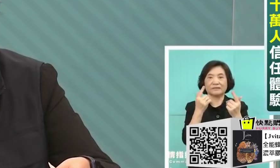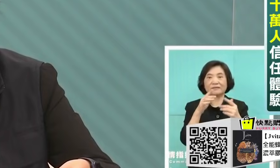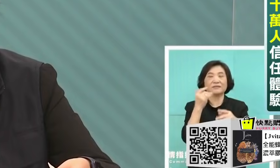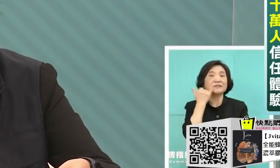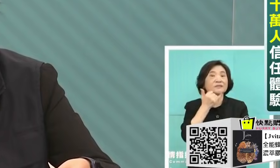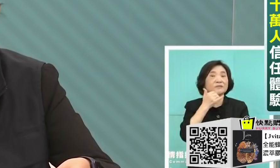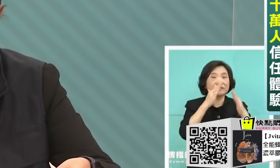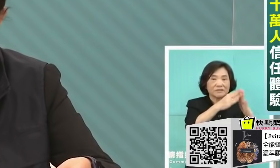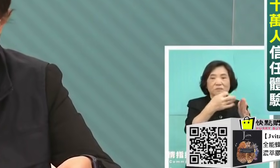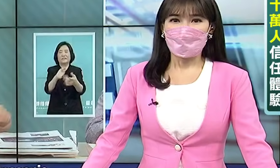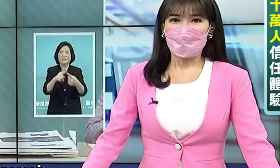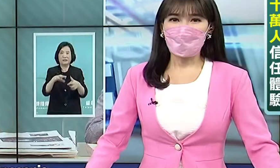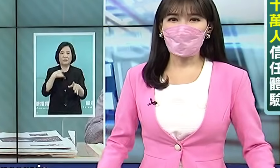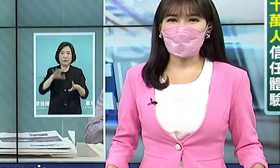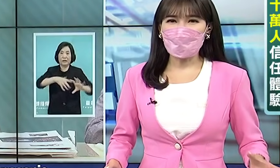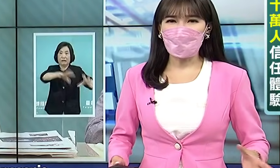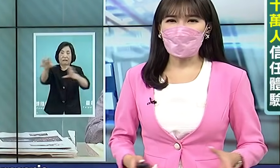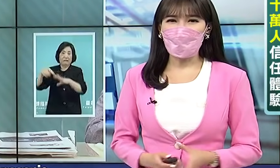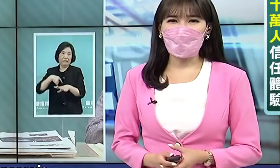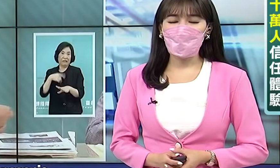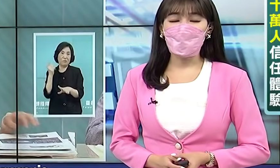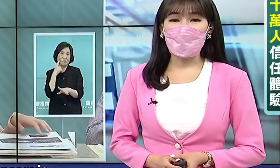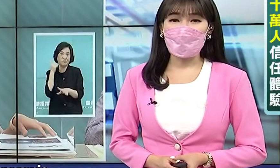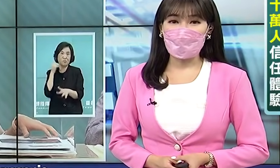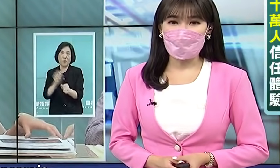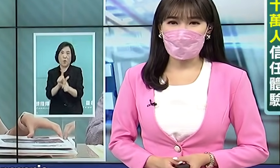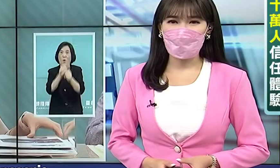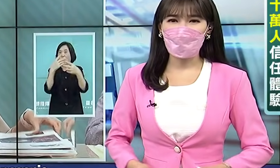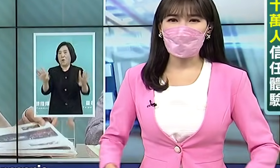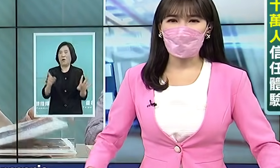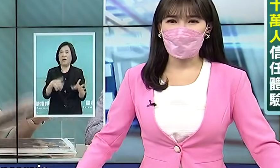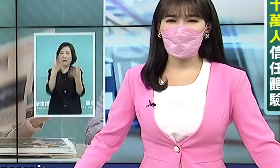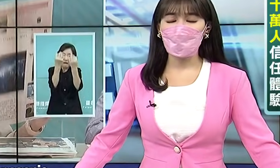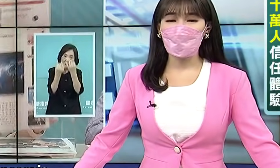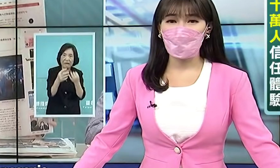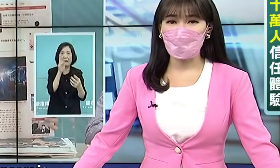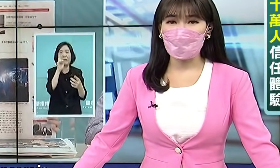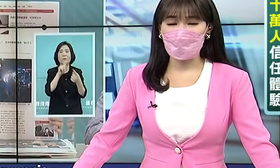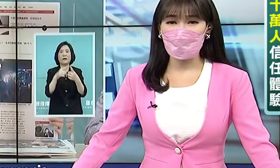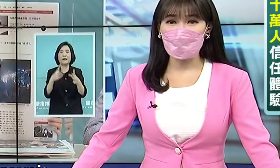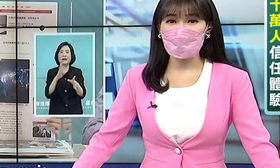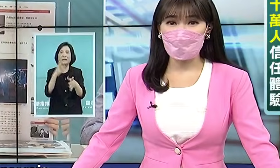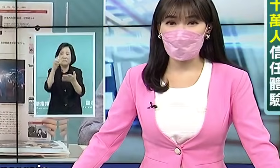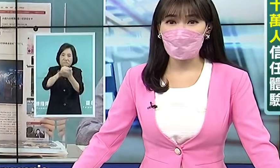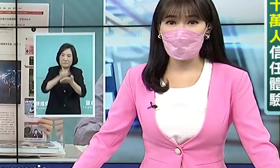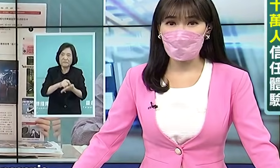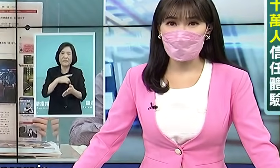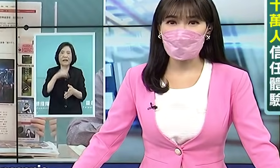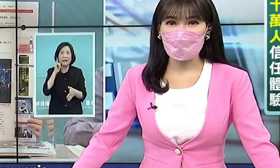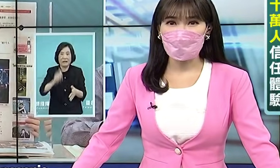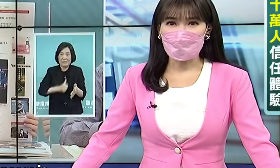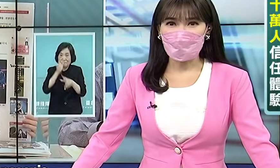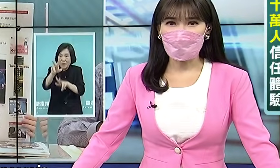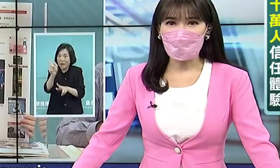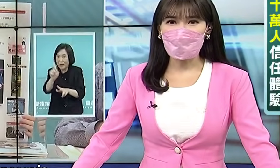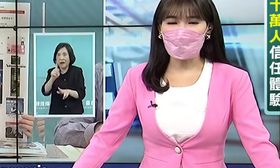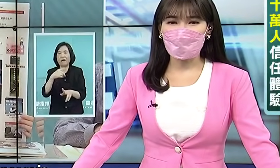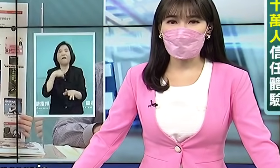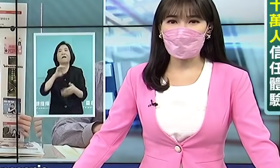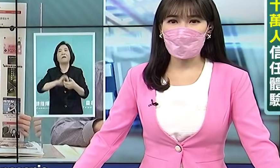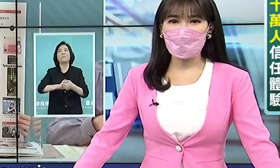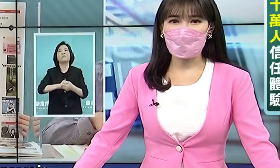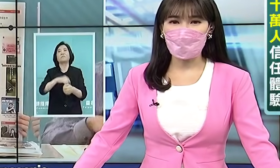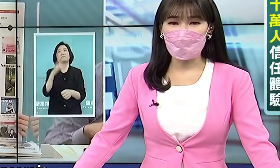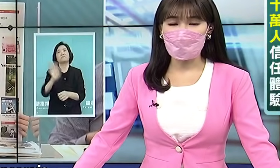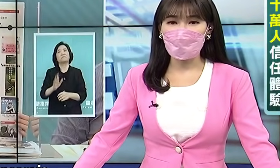有通报台北市。 好，全台都在关注双北的疫情，不过也传出有许多假消息、假新闻出现了。台北市政府